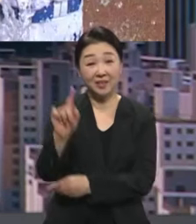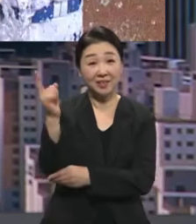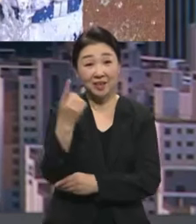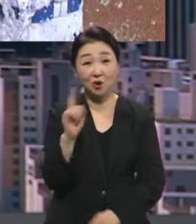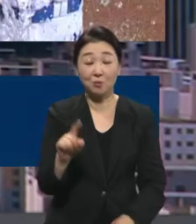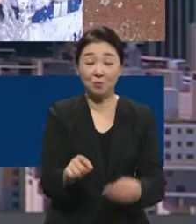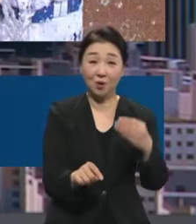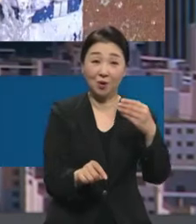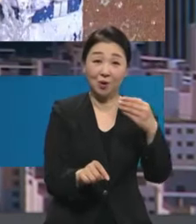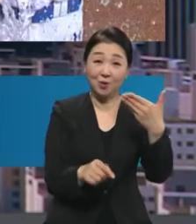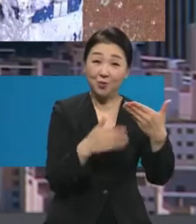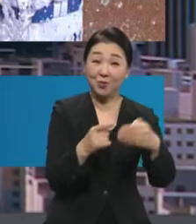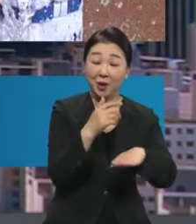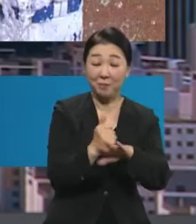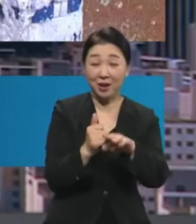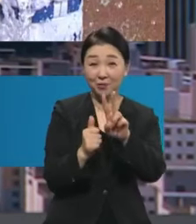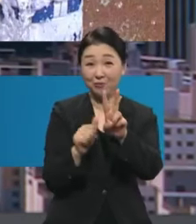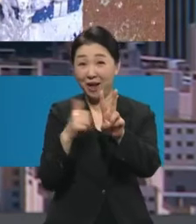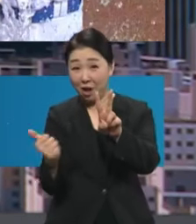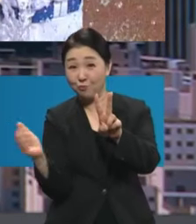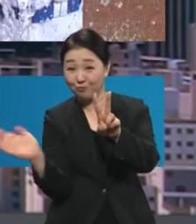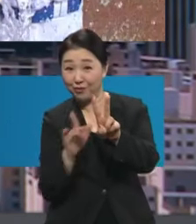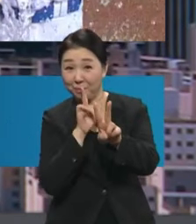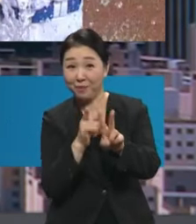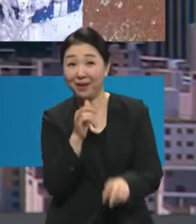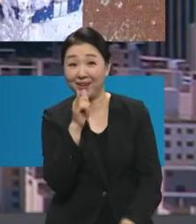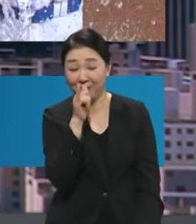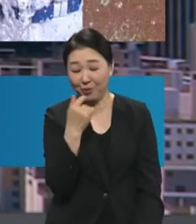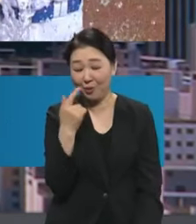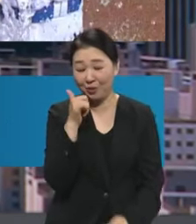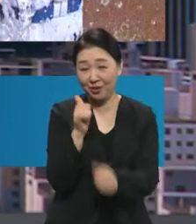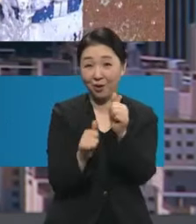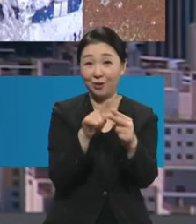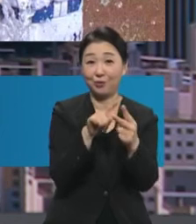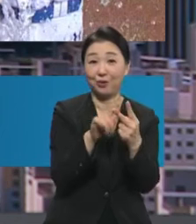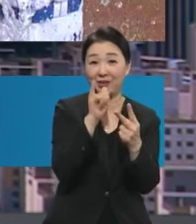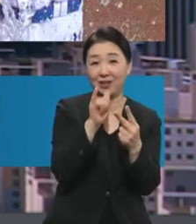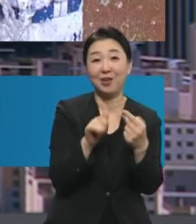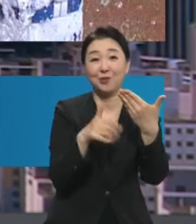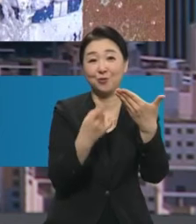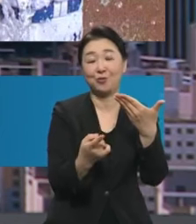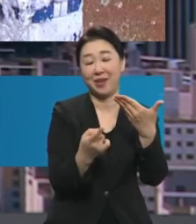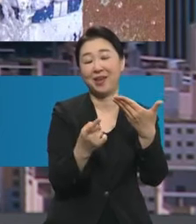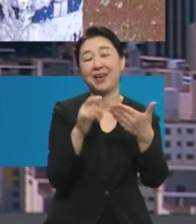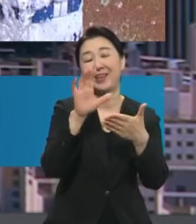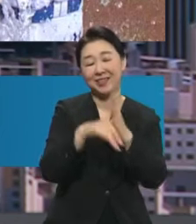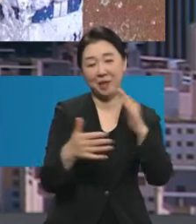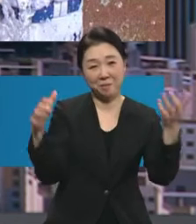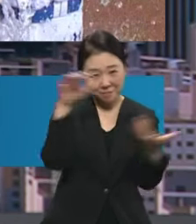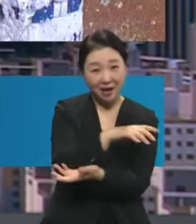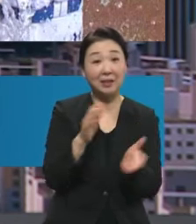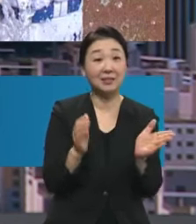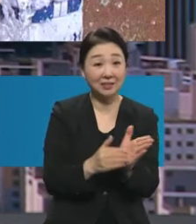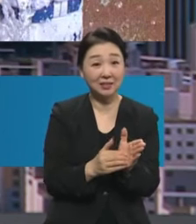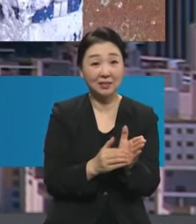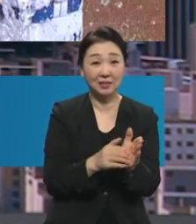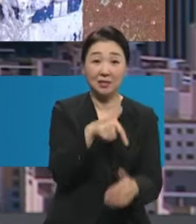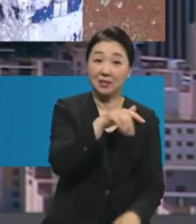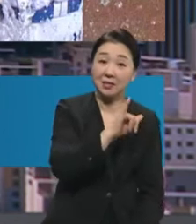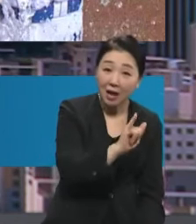야구는 9회 말 투아웃부터라고들 합니다. 어제 열린 두 경기에 딱 9회에서 뒤집혔습니다.